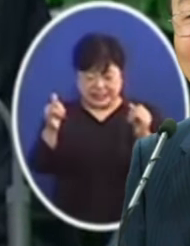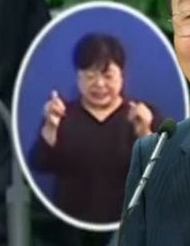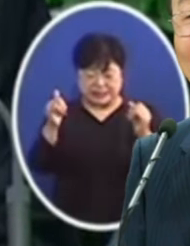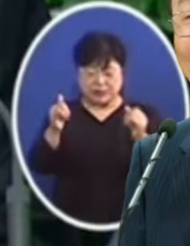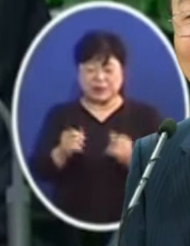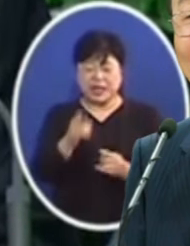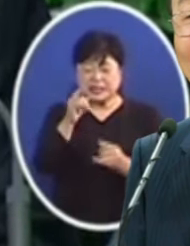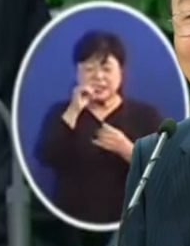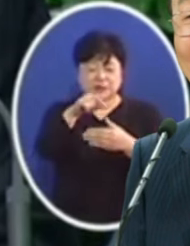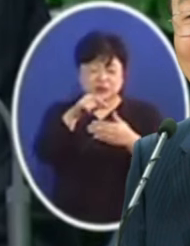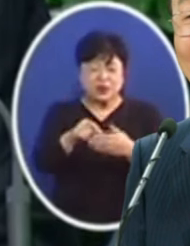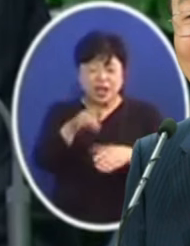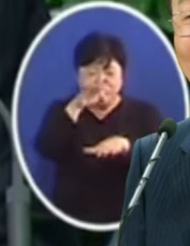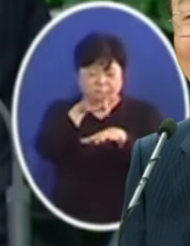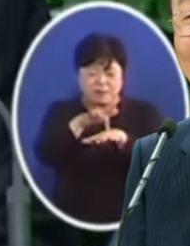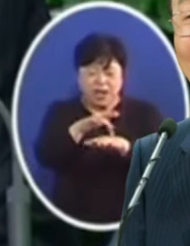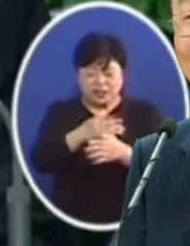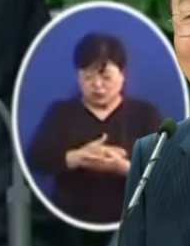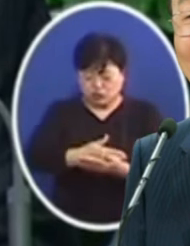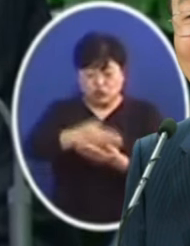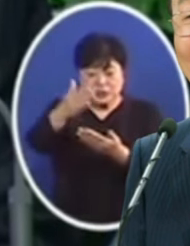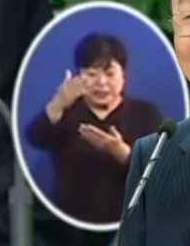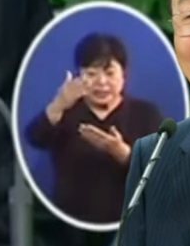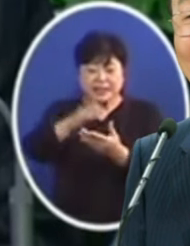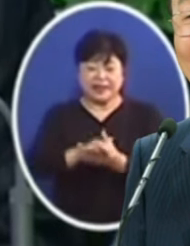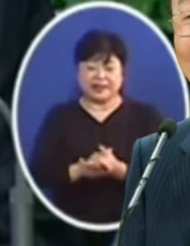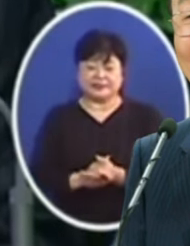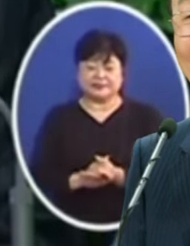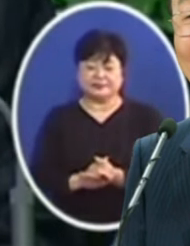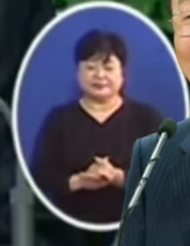한 사람 속에 마귀를 쫓아내니까